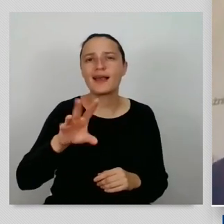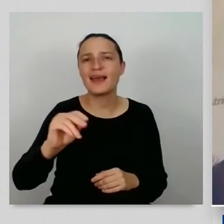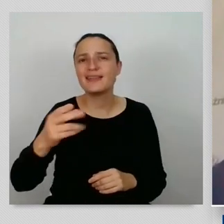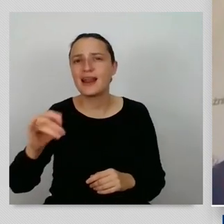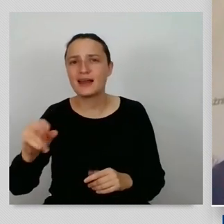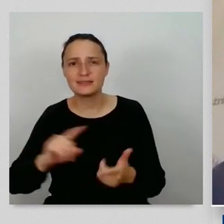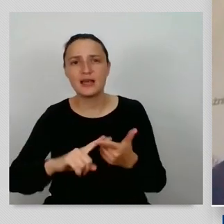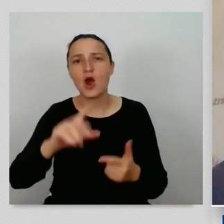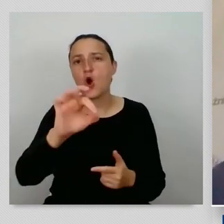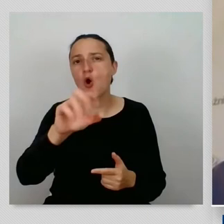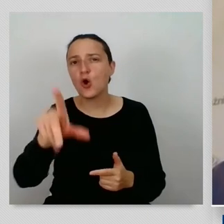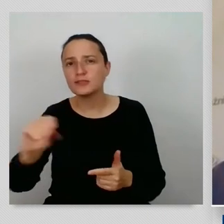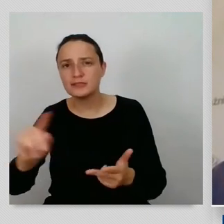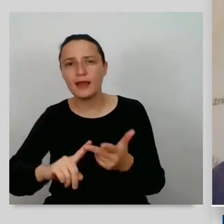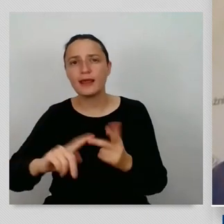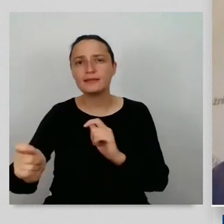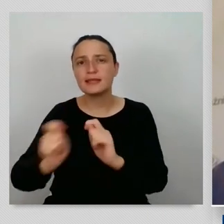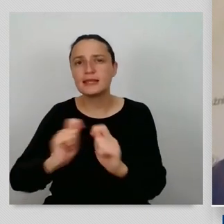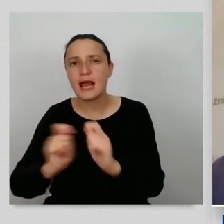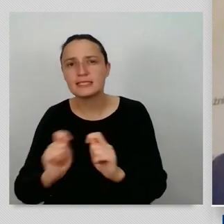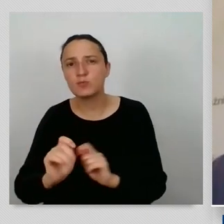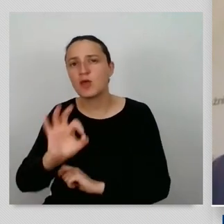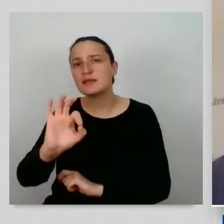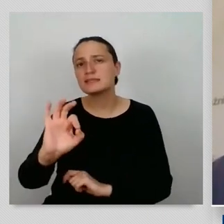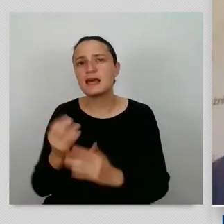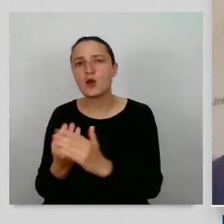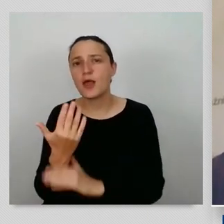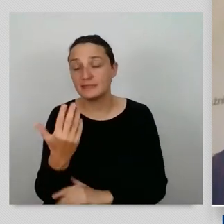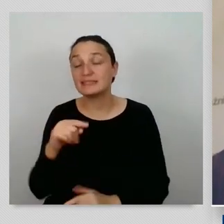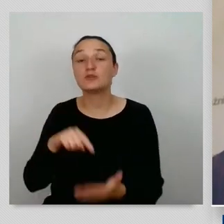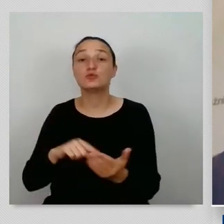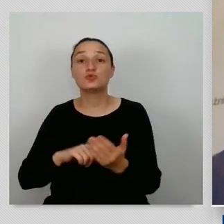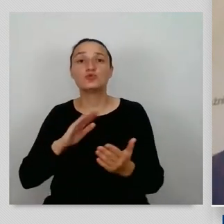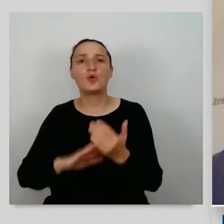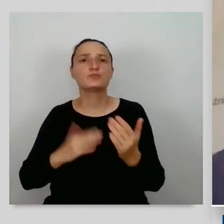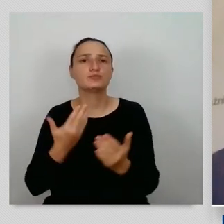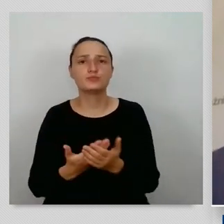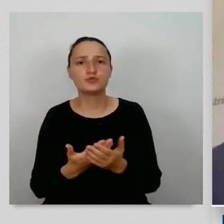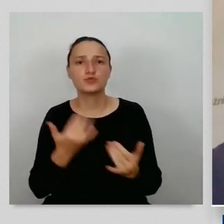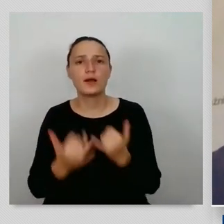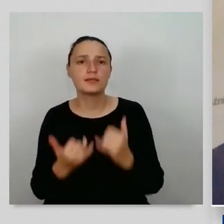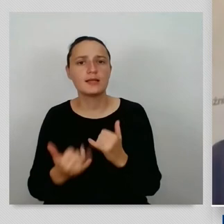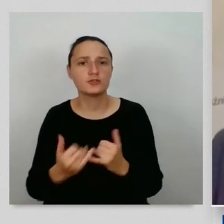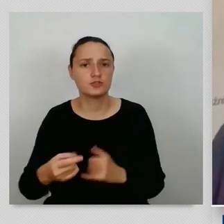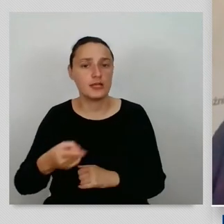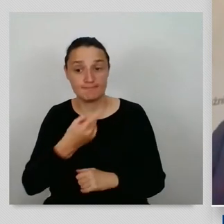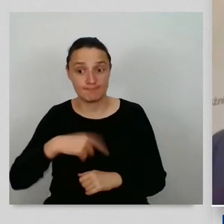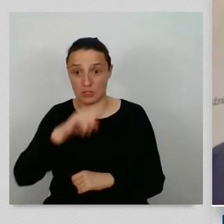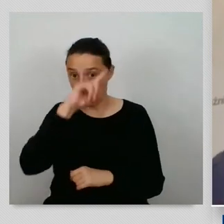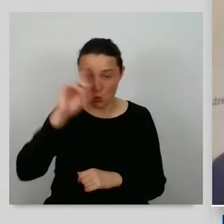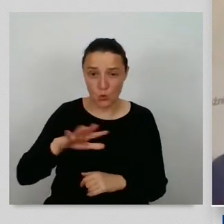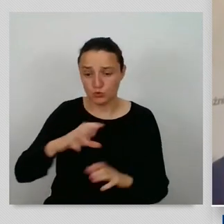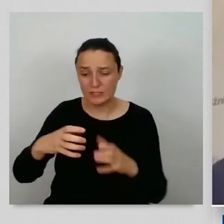energii, z trzeciej strony również transport zeroemisyjny. I to powinien być przykład, że jeżeli my przekonamy obywateli,